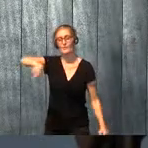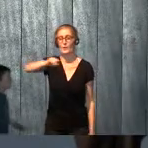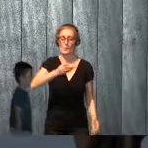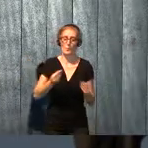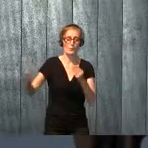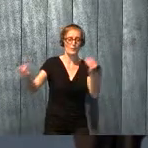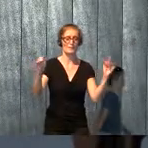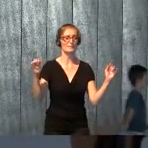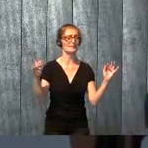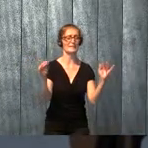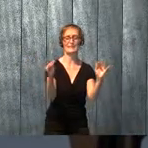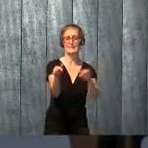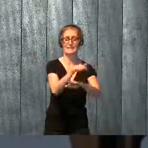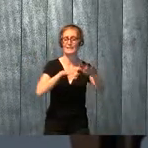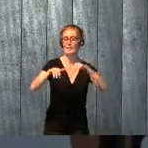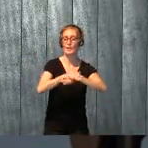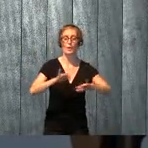Спасибо.